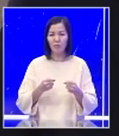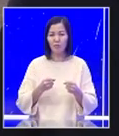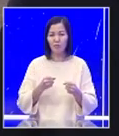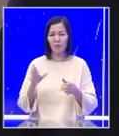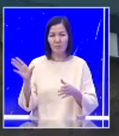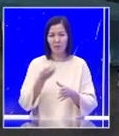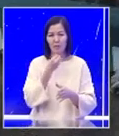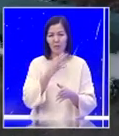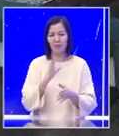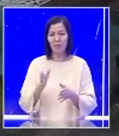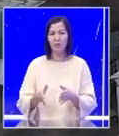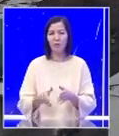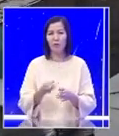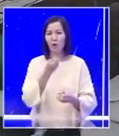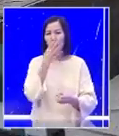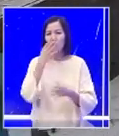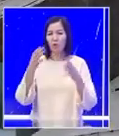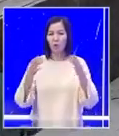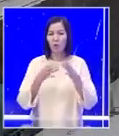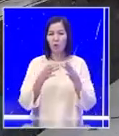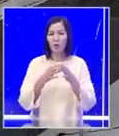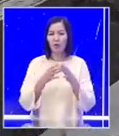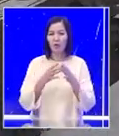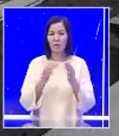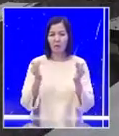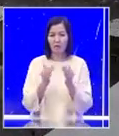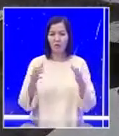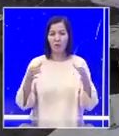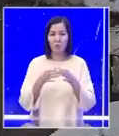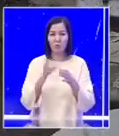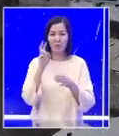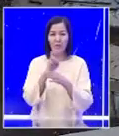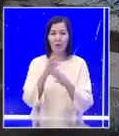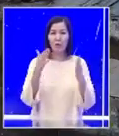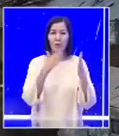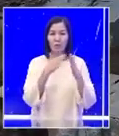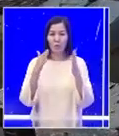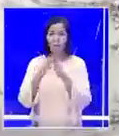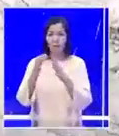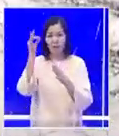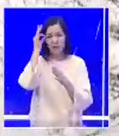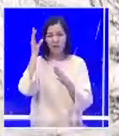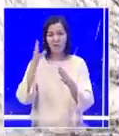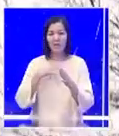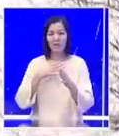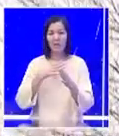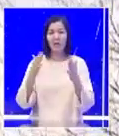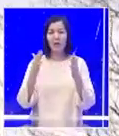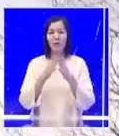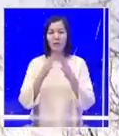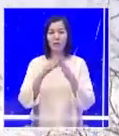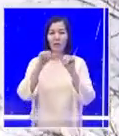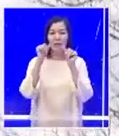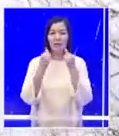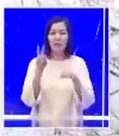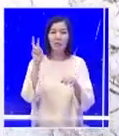ашық болсын. Гүл қоюға шағын ғана топ жиналды. Талап солай, үйді үйінде еске алысты жұрт. Ал ескерткішке келгендер